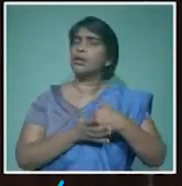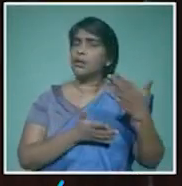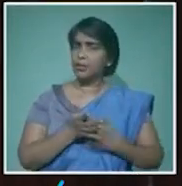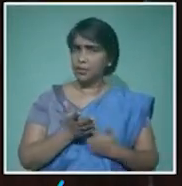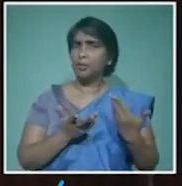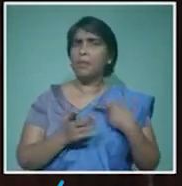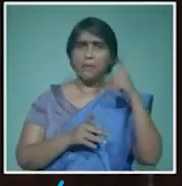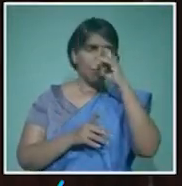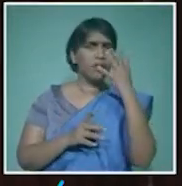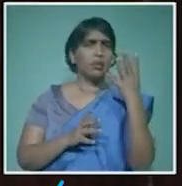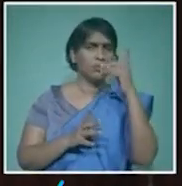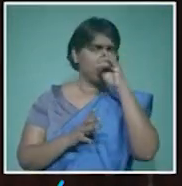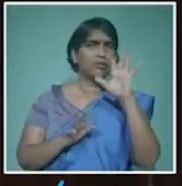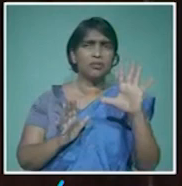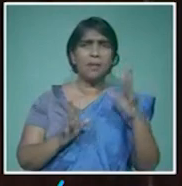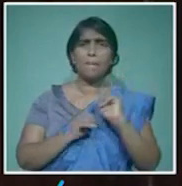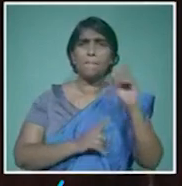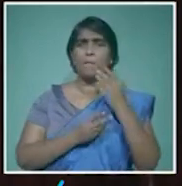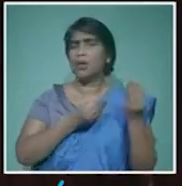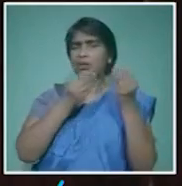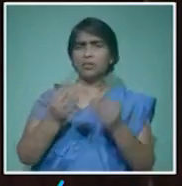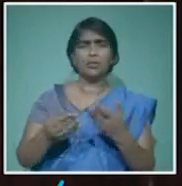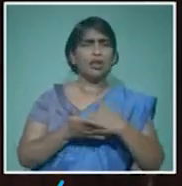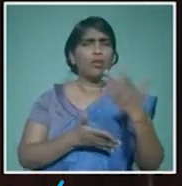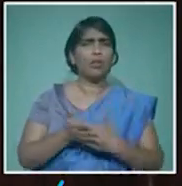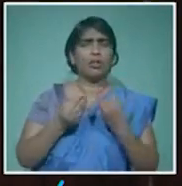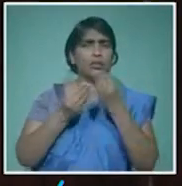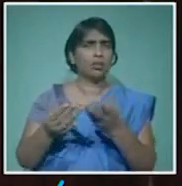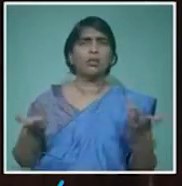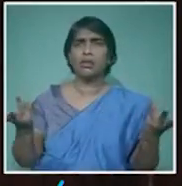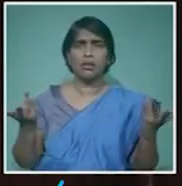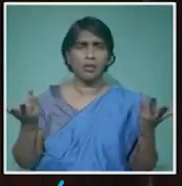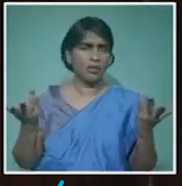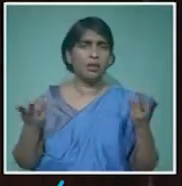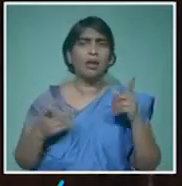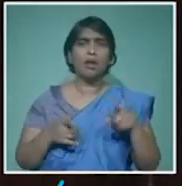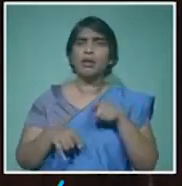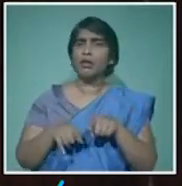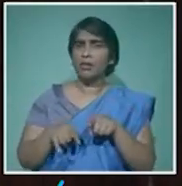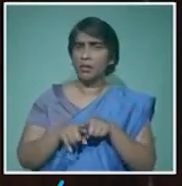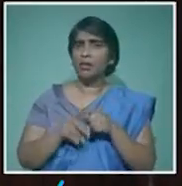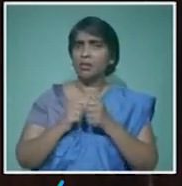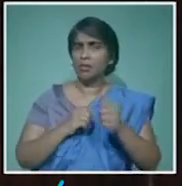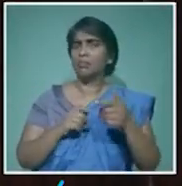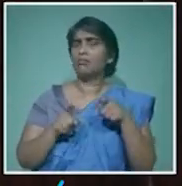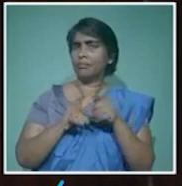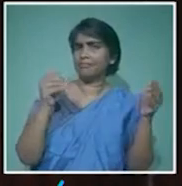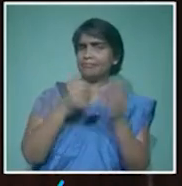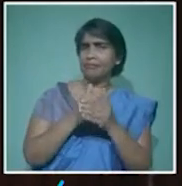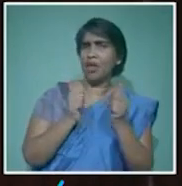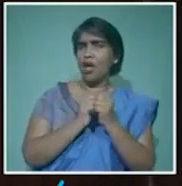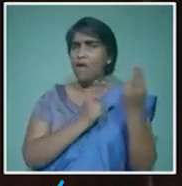මං හිතනවා මාස 4ක් 5ක් වැඩියයි මේ පාර්ලිමේන්තුවල කරන්නාගොඩ කමිටුව වාර්තාව ඉදිරිපත් කරන්නේ නැත්තේ. කවුද මේ මේ මේවා තුළ පිටිපස්සේ